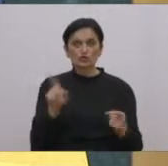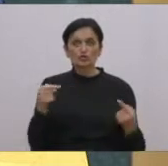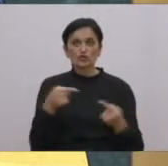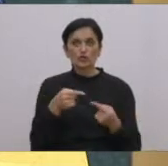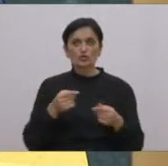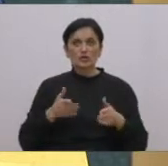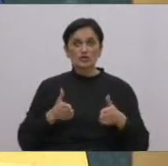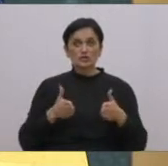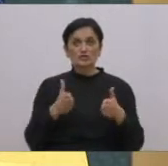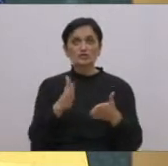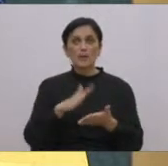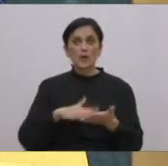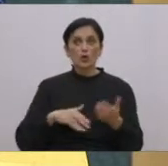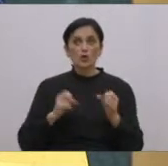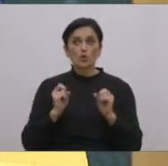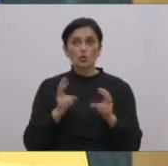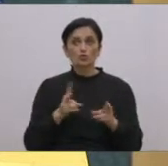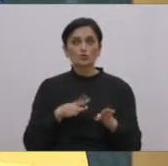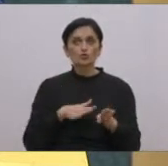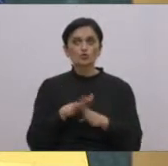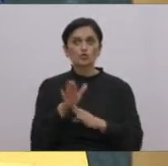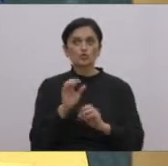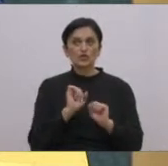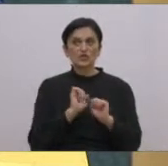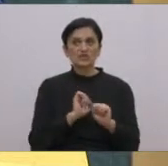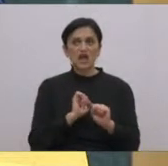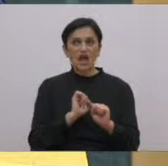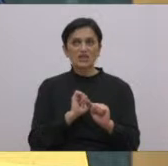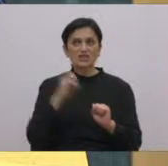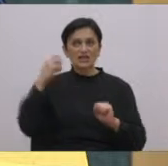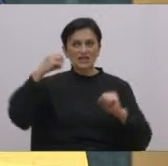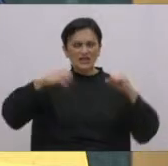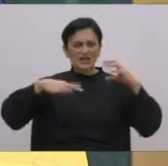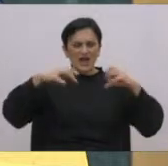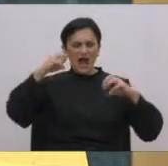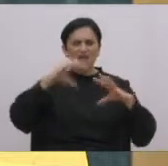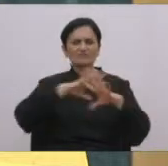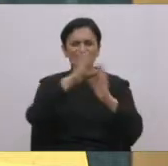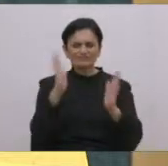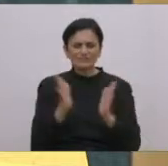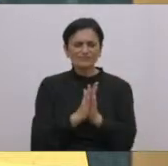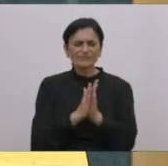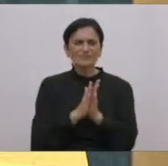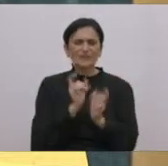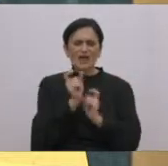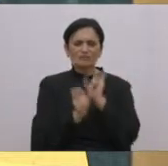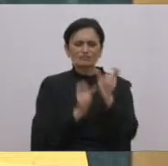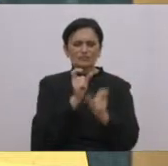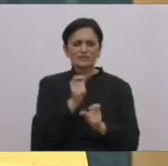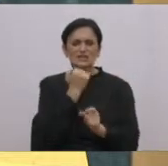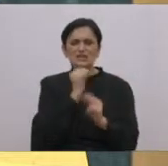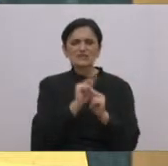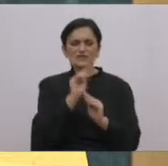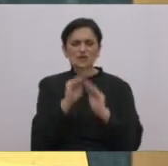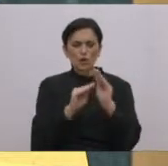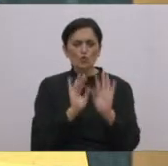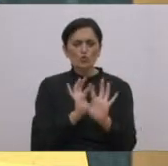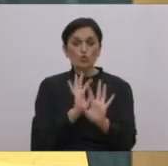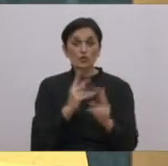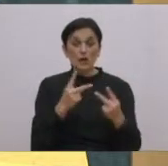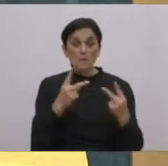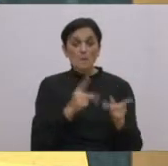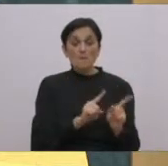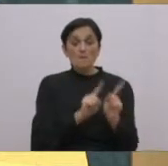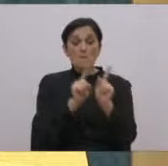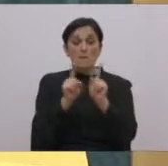sagzao usaptkhoebis sruli datsvit ganatebebi da qola infrastrukturuli elementit ikneba uzunalqopili amis